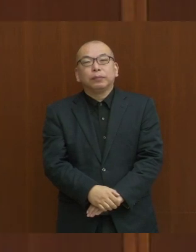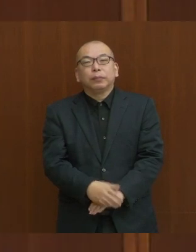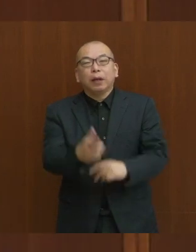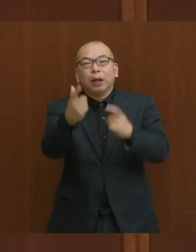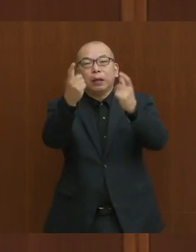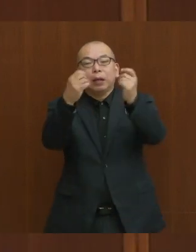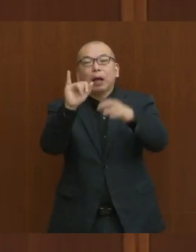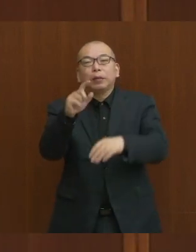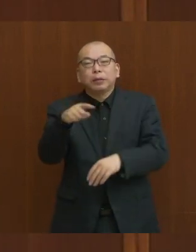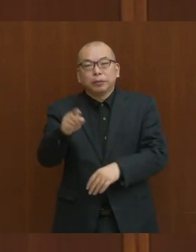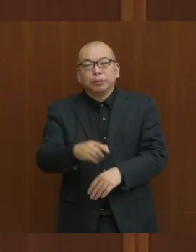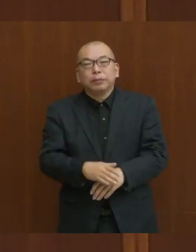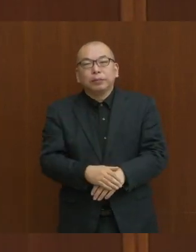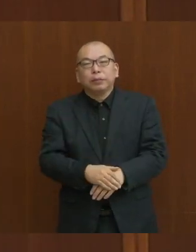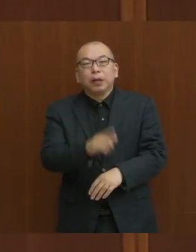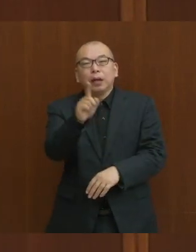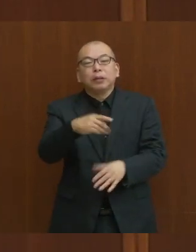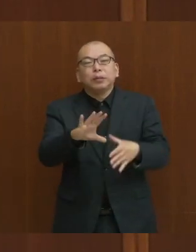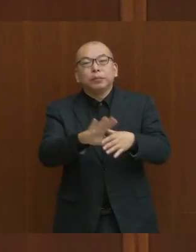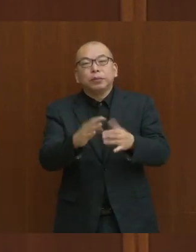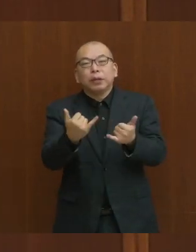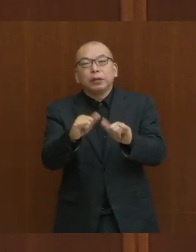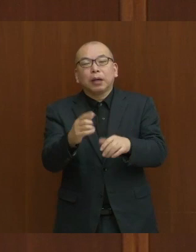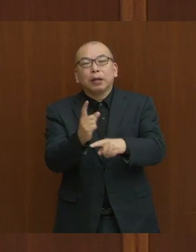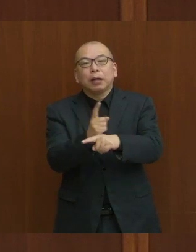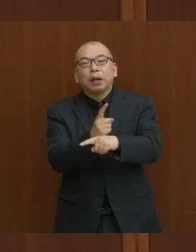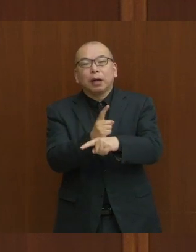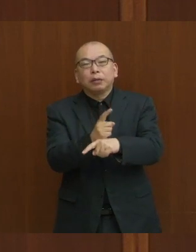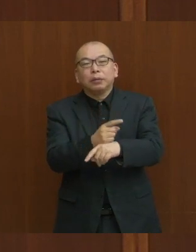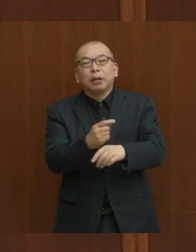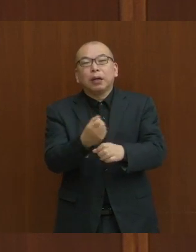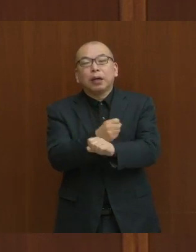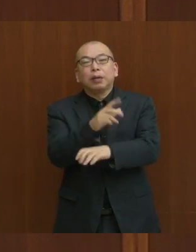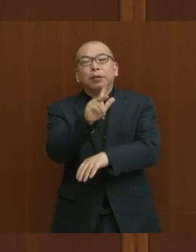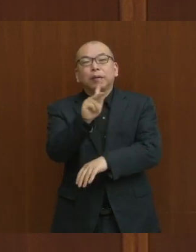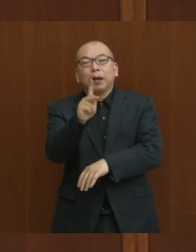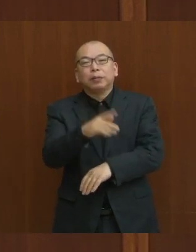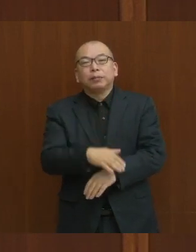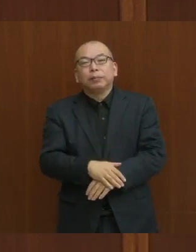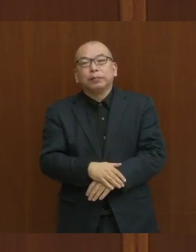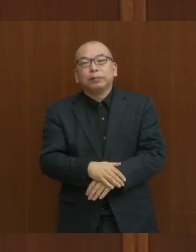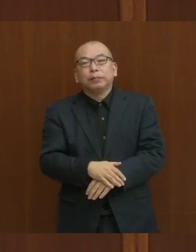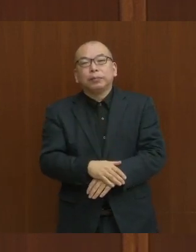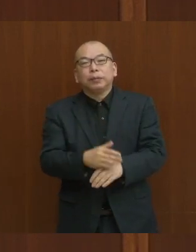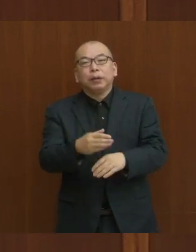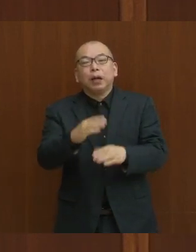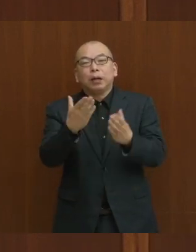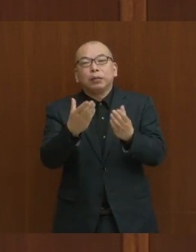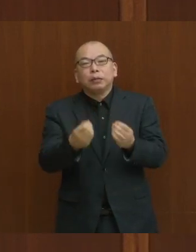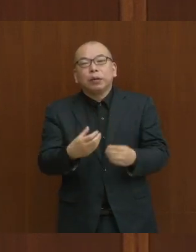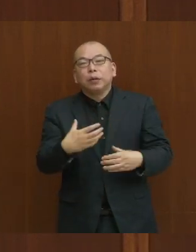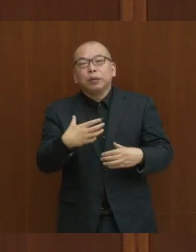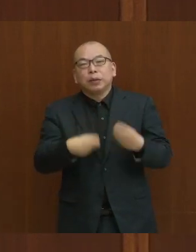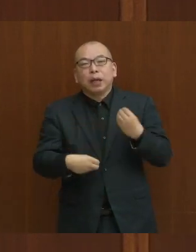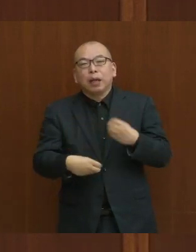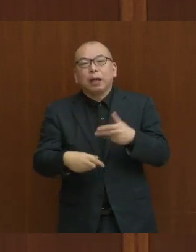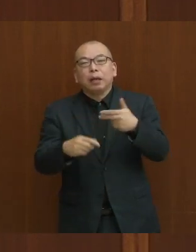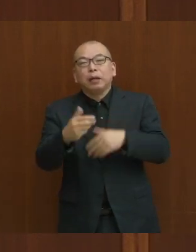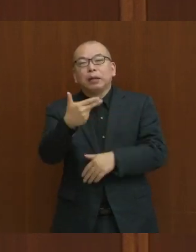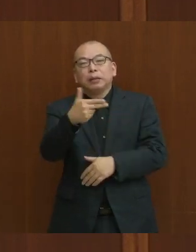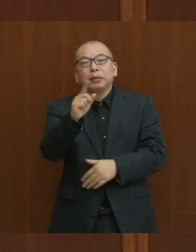大学院人文社会科学研究科修了生7